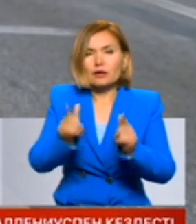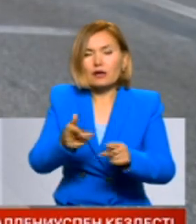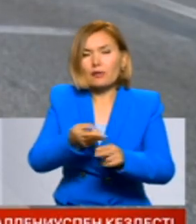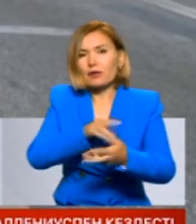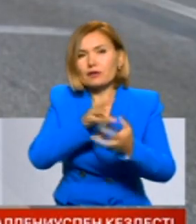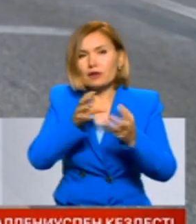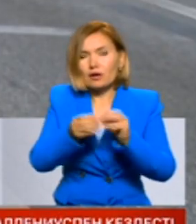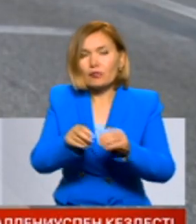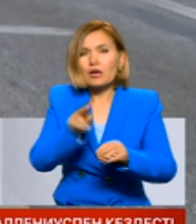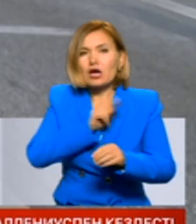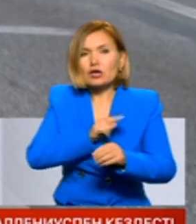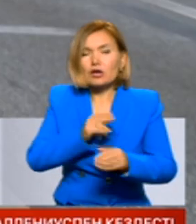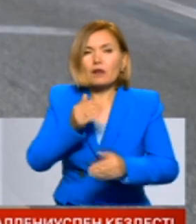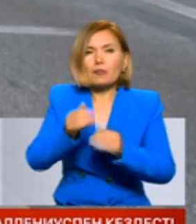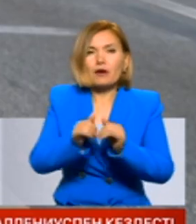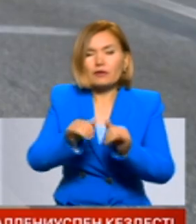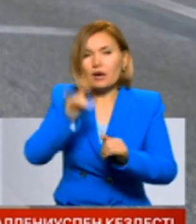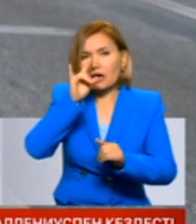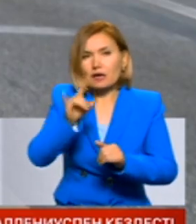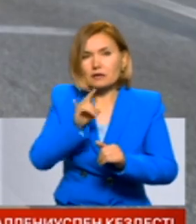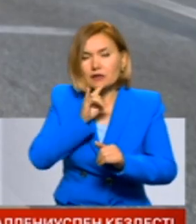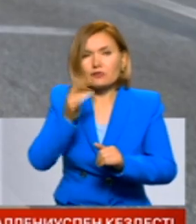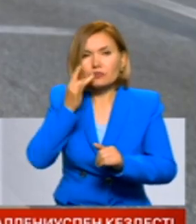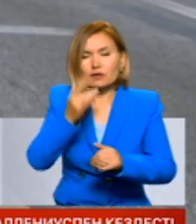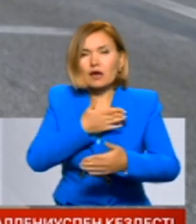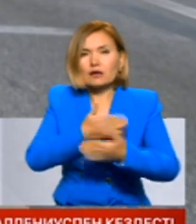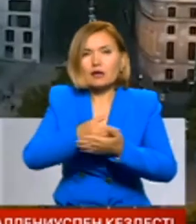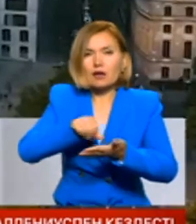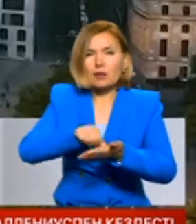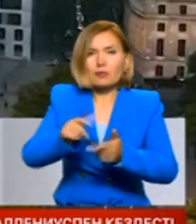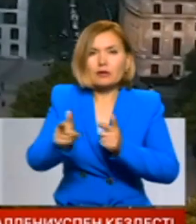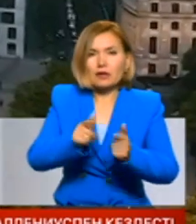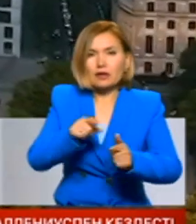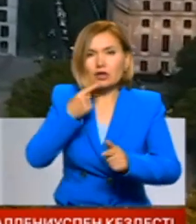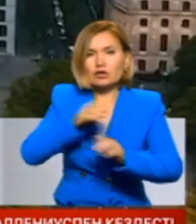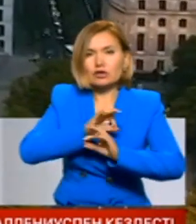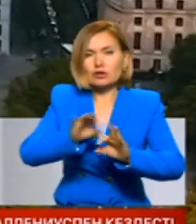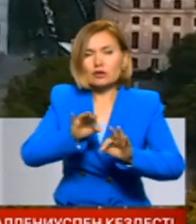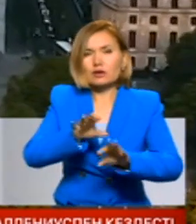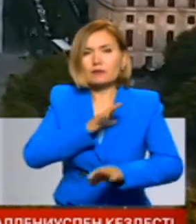аймақаралық қатынастарды жандандыруға Қазақстан дайын екенін жеткізді. Асима Нұрбайқызы,